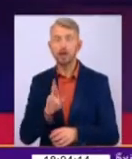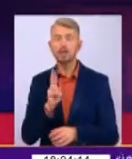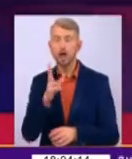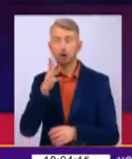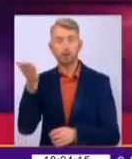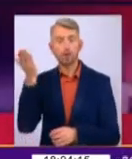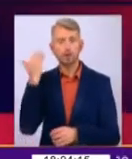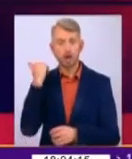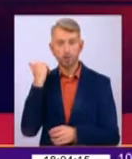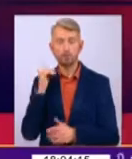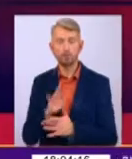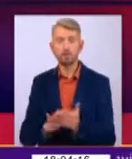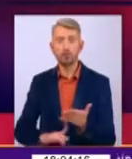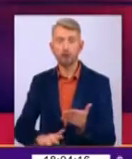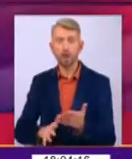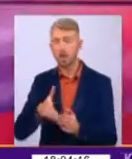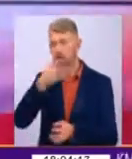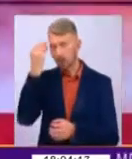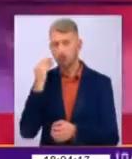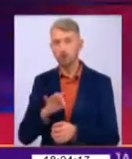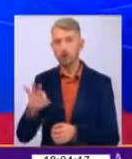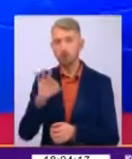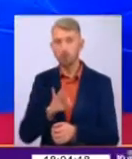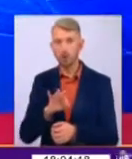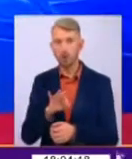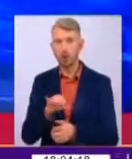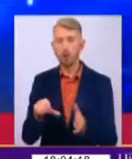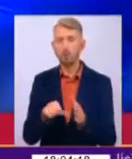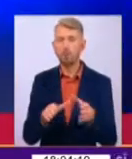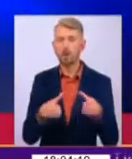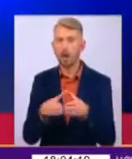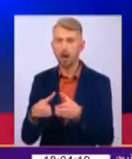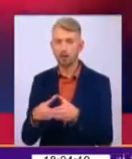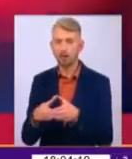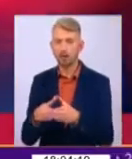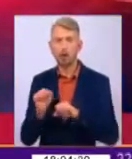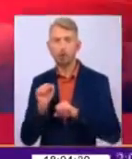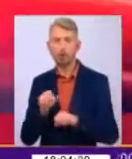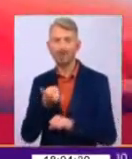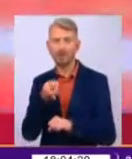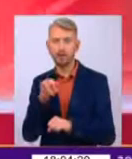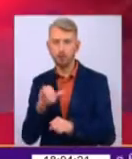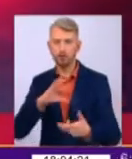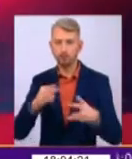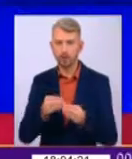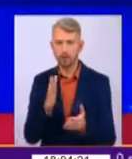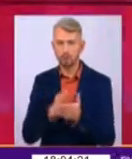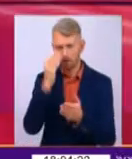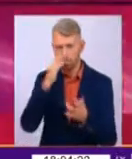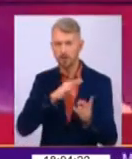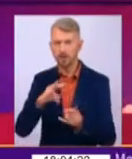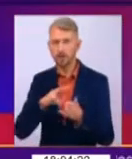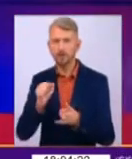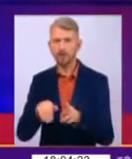свого часу, вибачте, забули про бригади охорони тилу, в результаті ми маємо диверсії на